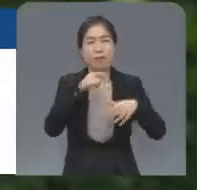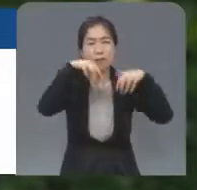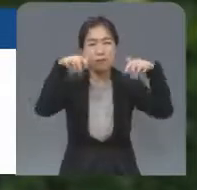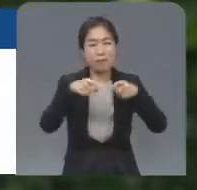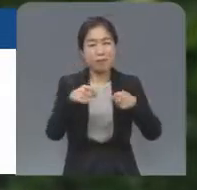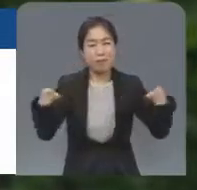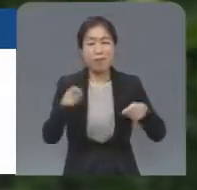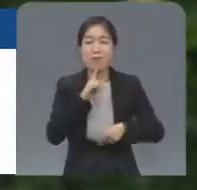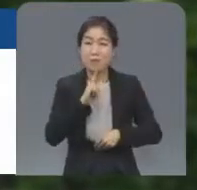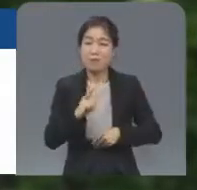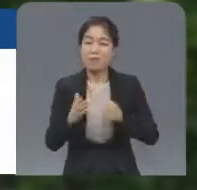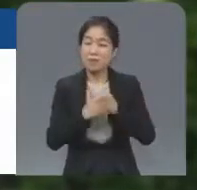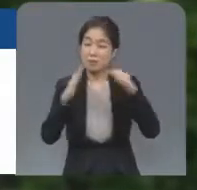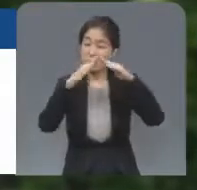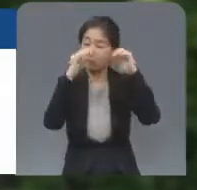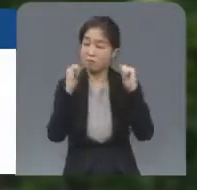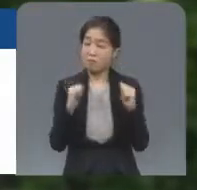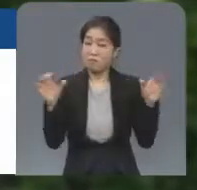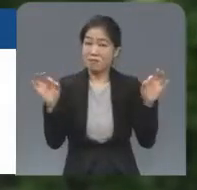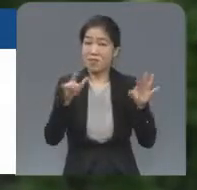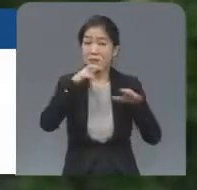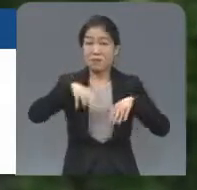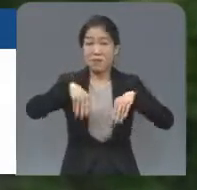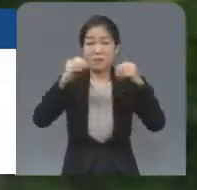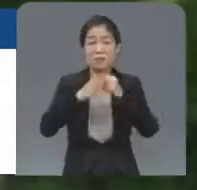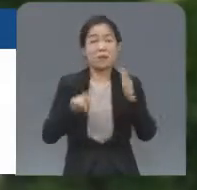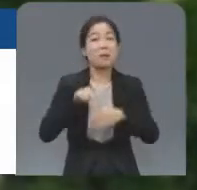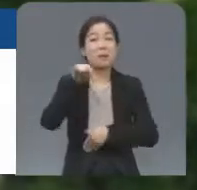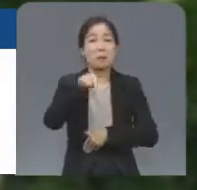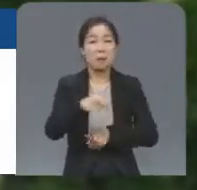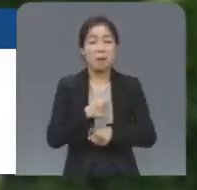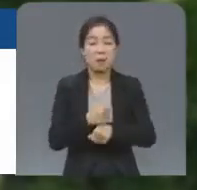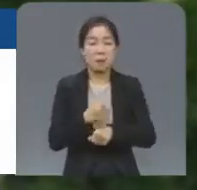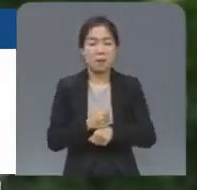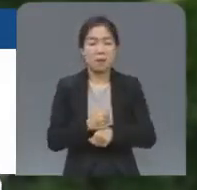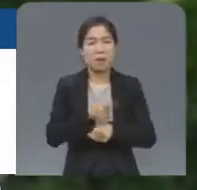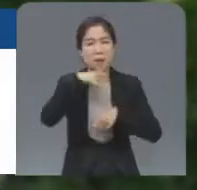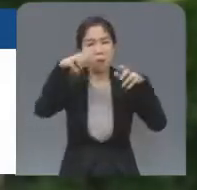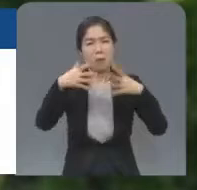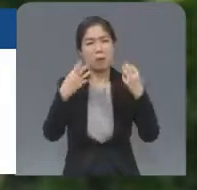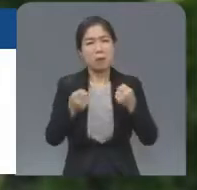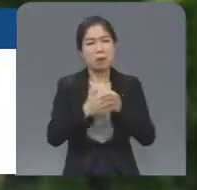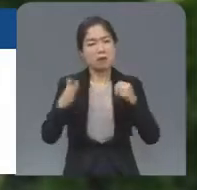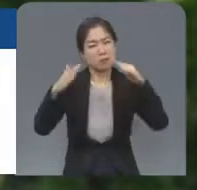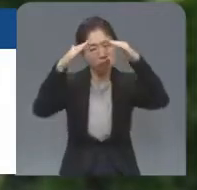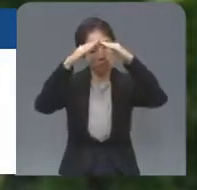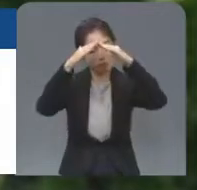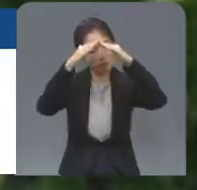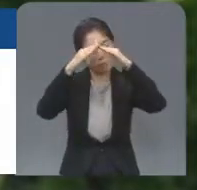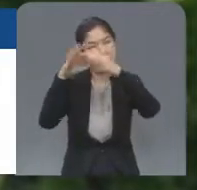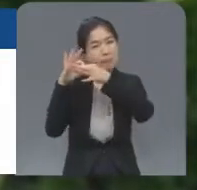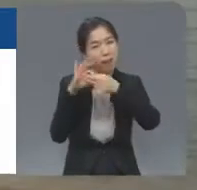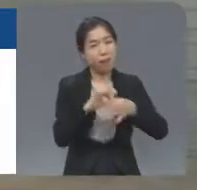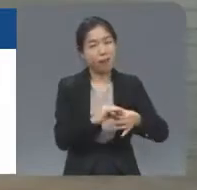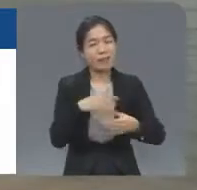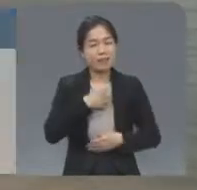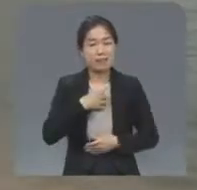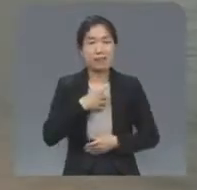집에 있었는데 잠깐 비가 안 오는 사이에 나왔거든요. 비가 많이 와서 계속 집에 있어야 될 것 같아서 걱정이긴